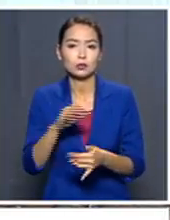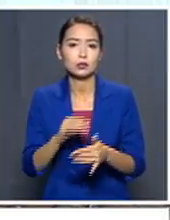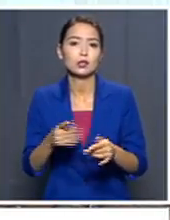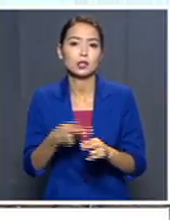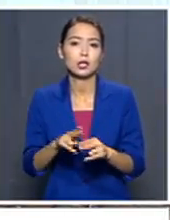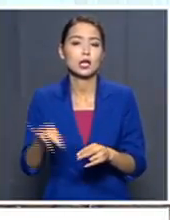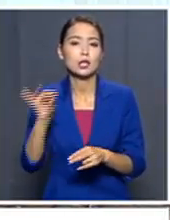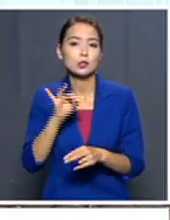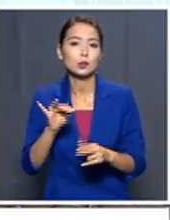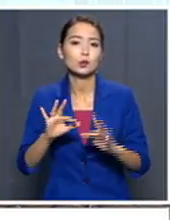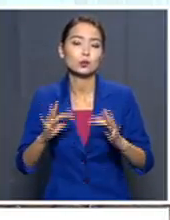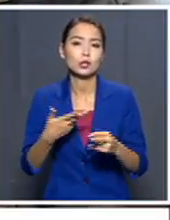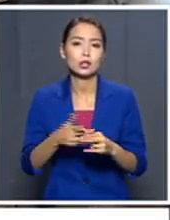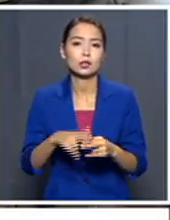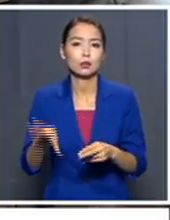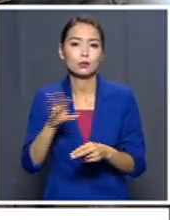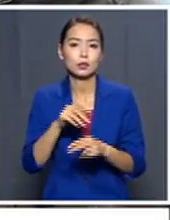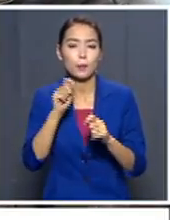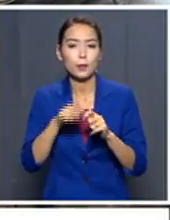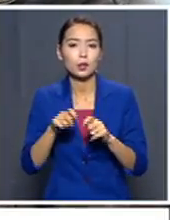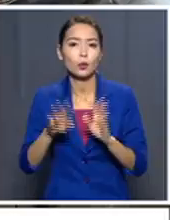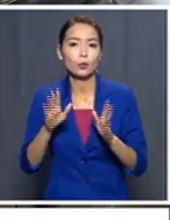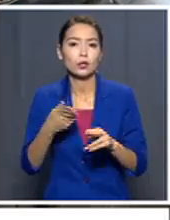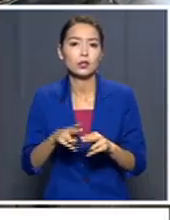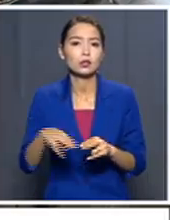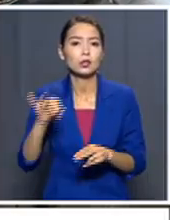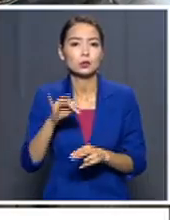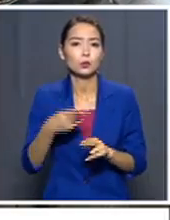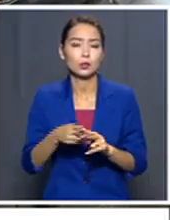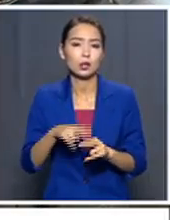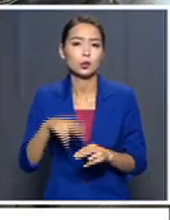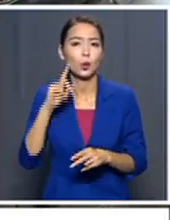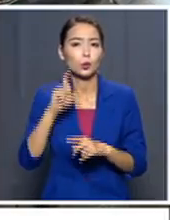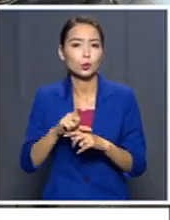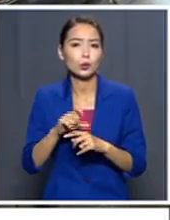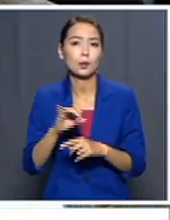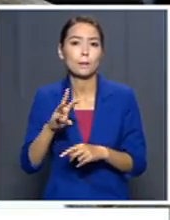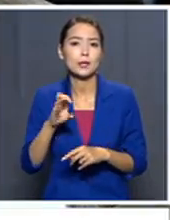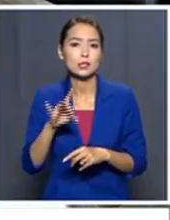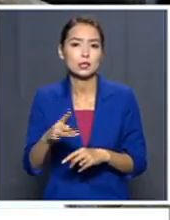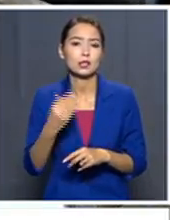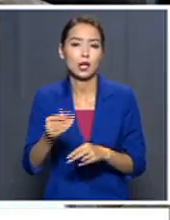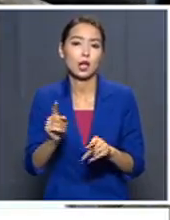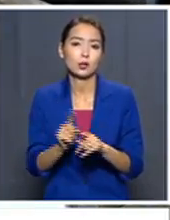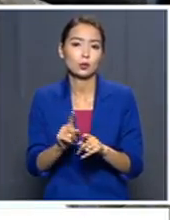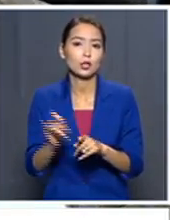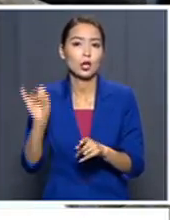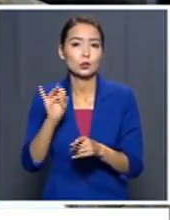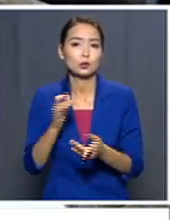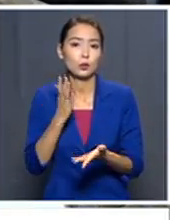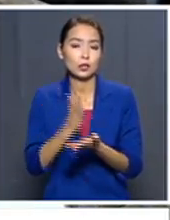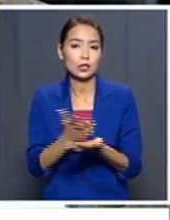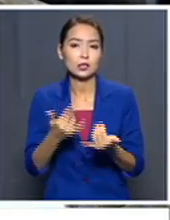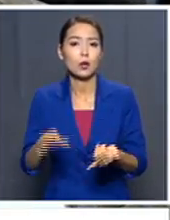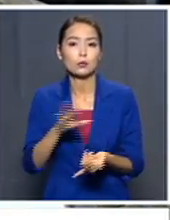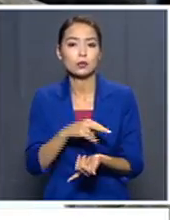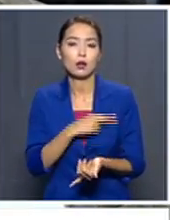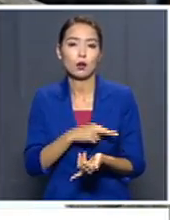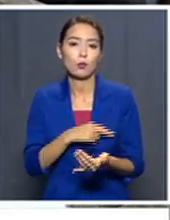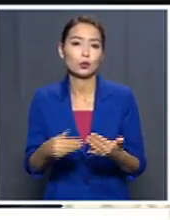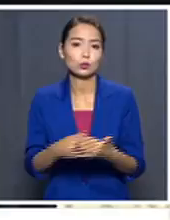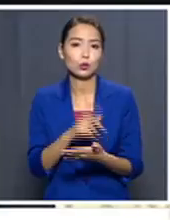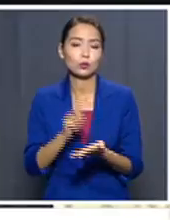деректер жетіп артылады. Ол Түркия мен Мысыр қорларында бар. Сонда айлап отырып, көз майын тауысып жұмыс істеуге тура келе.